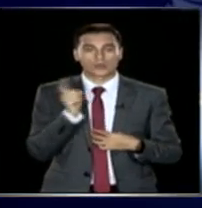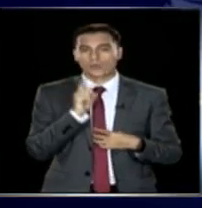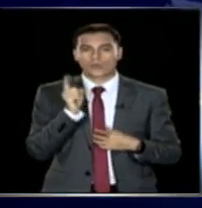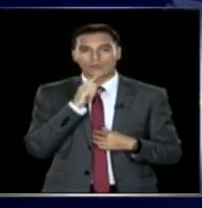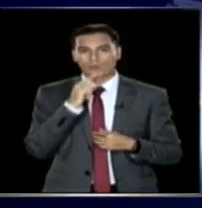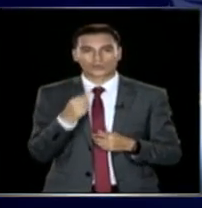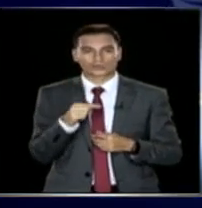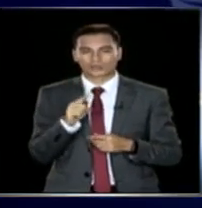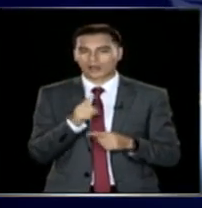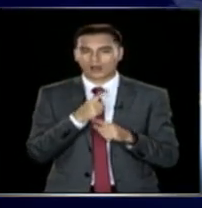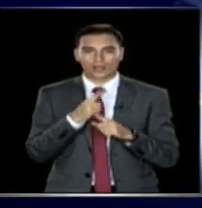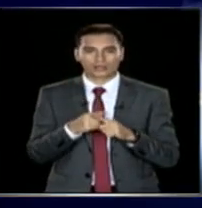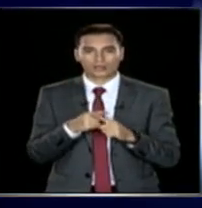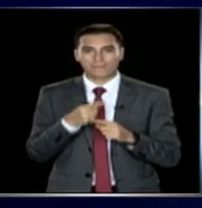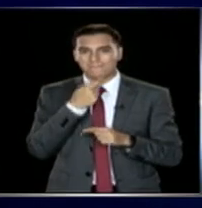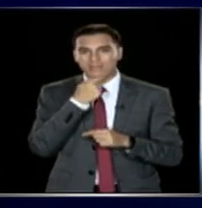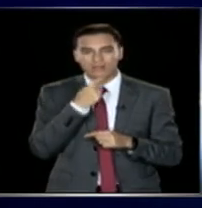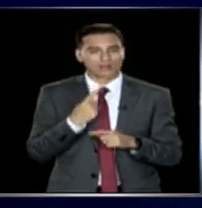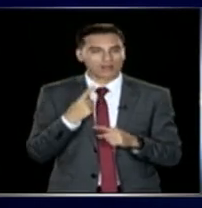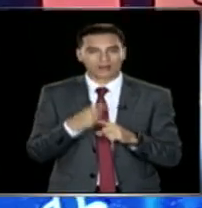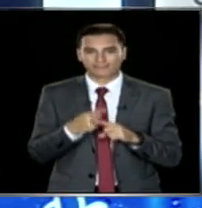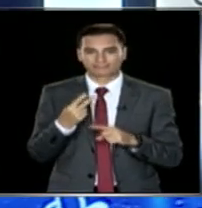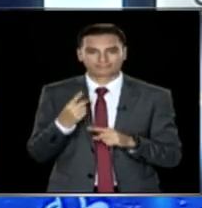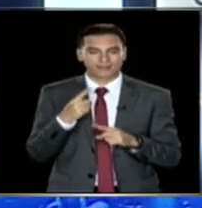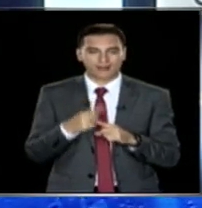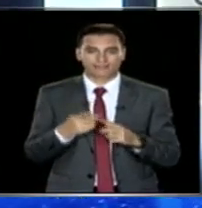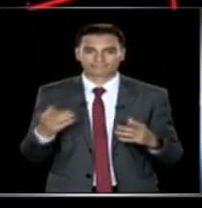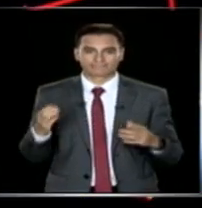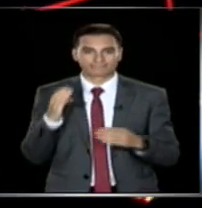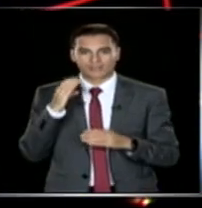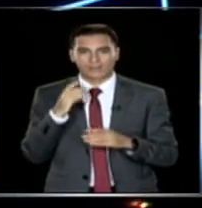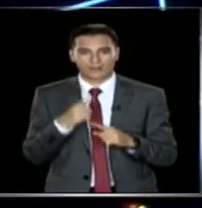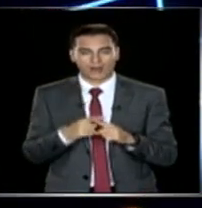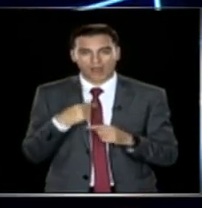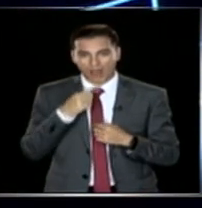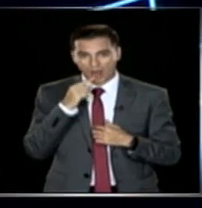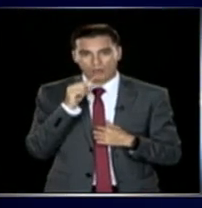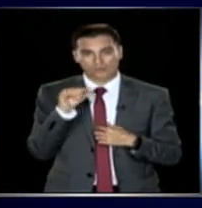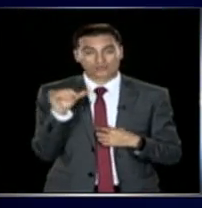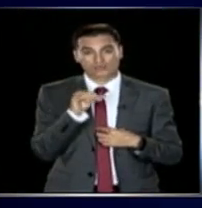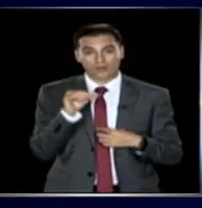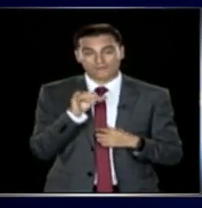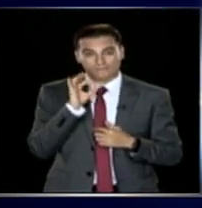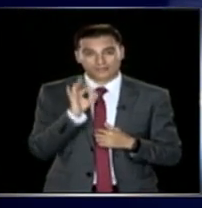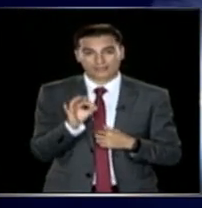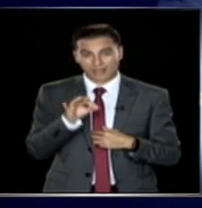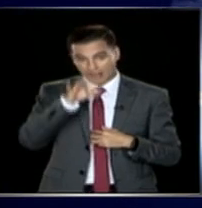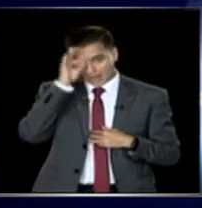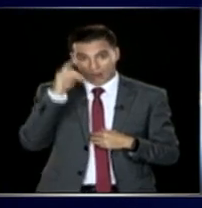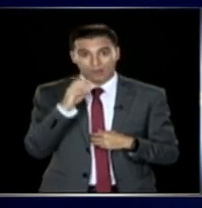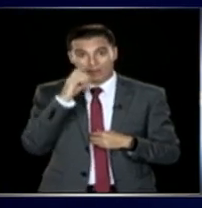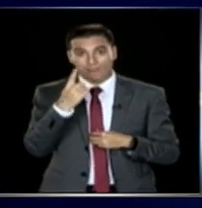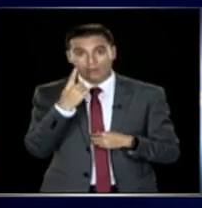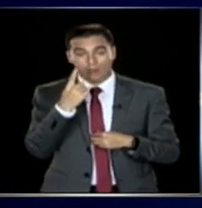روسيا ولا بريطانيا. إجابة خاطئة. بعدين عايز أقولك على حاجة مهمة يا طه، خلي بالك لما